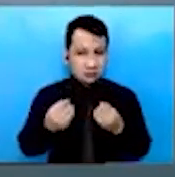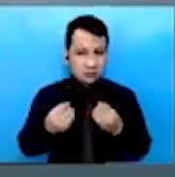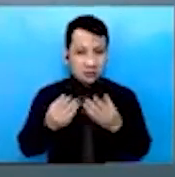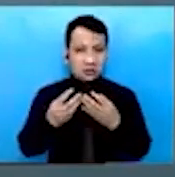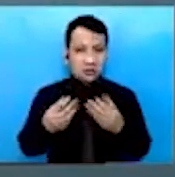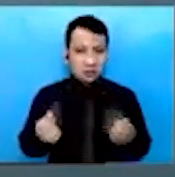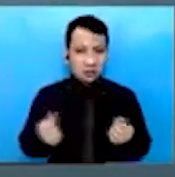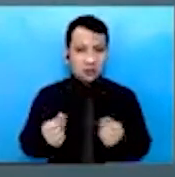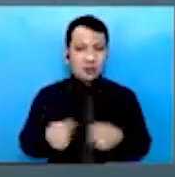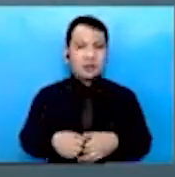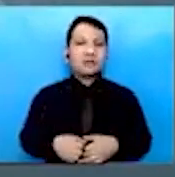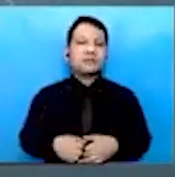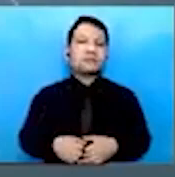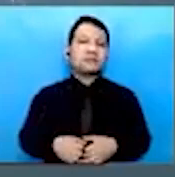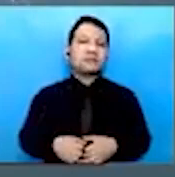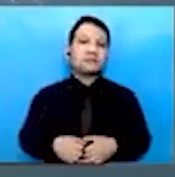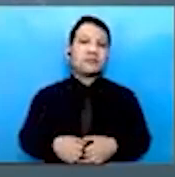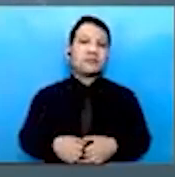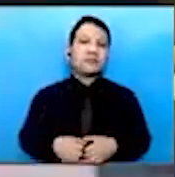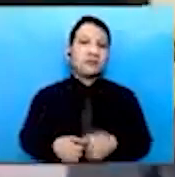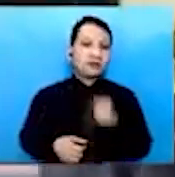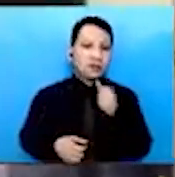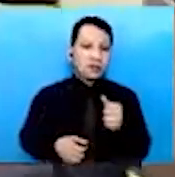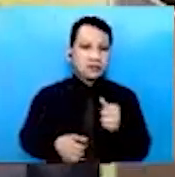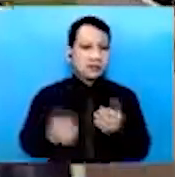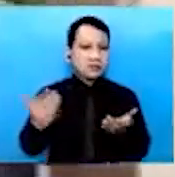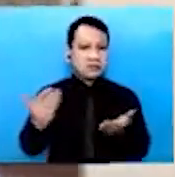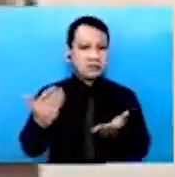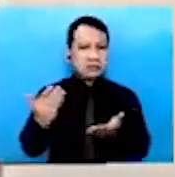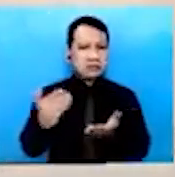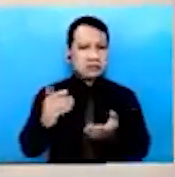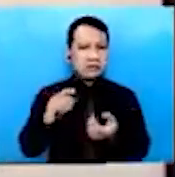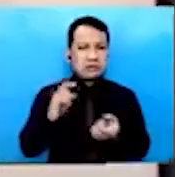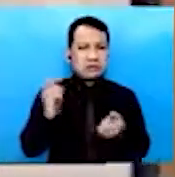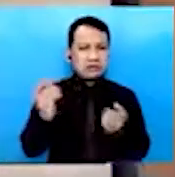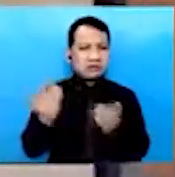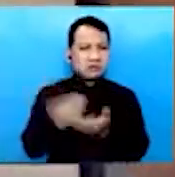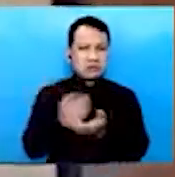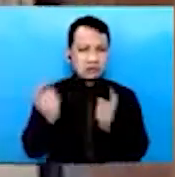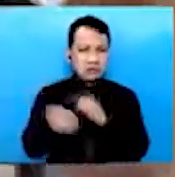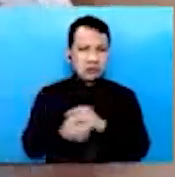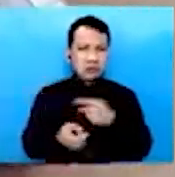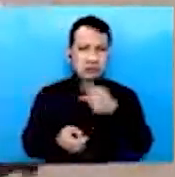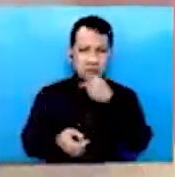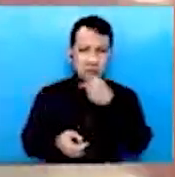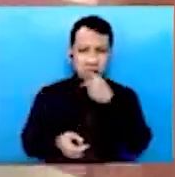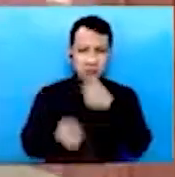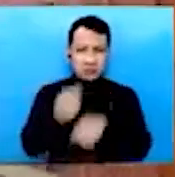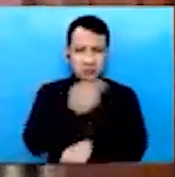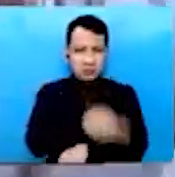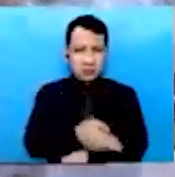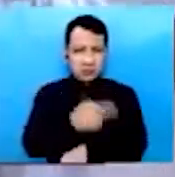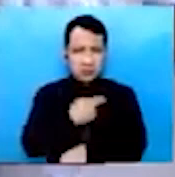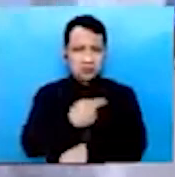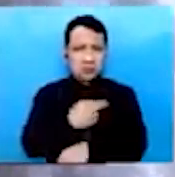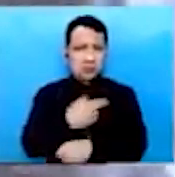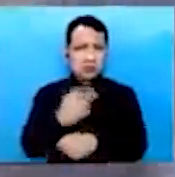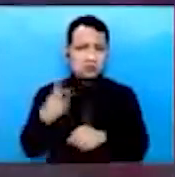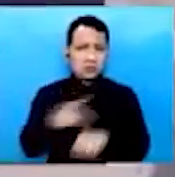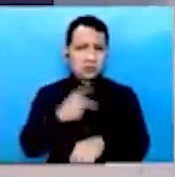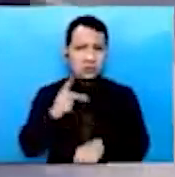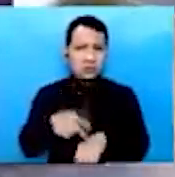dadami. So, hindi siya bago. Ayon sa Private Hospitals Association of the Philippines,